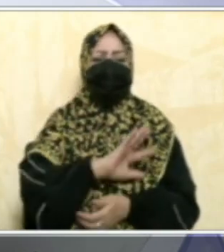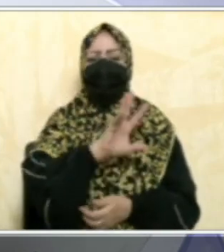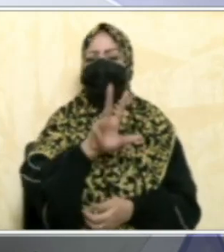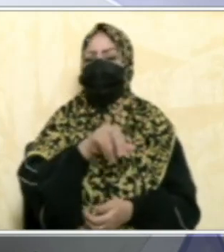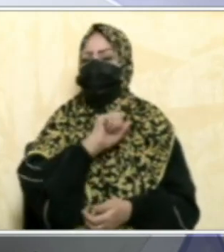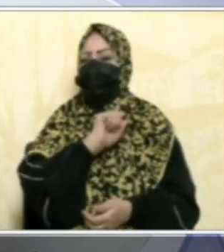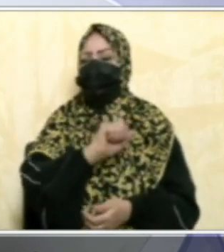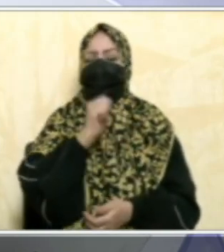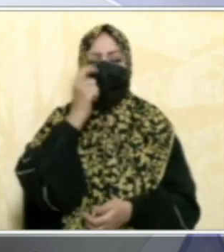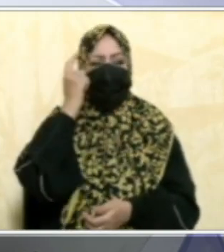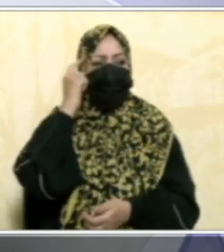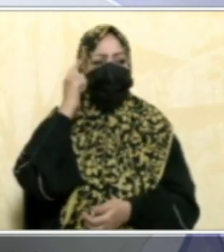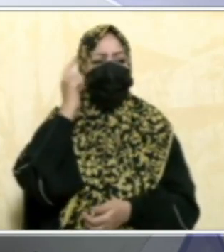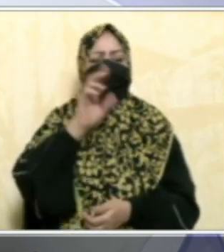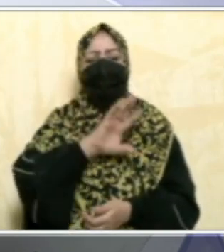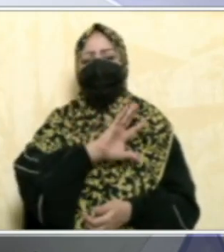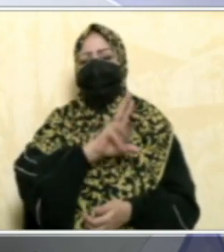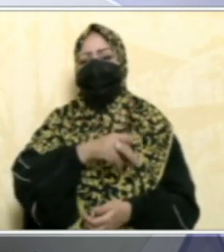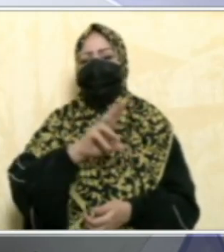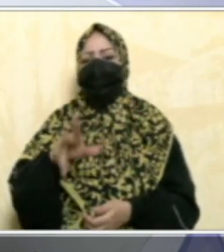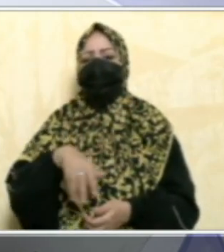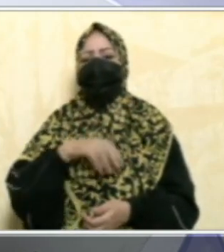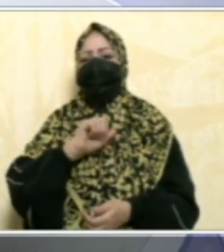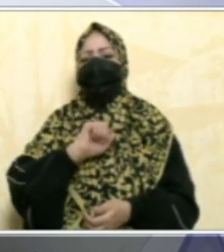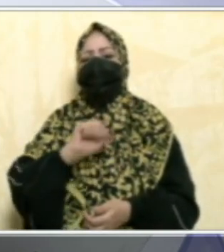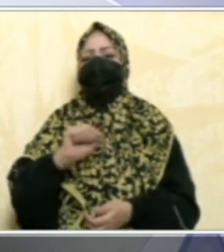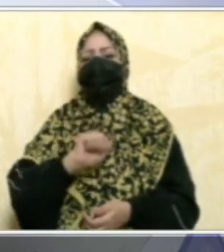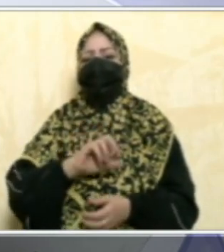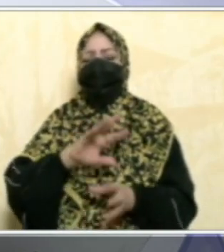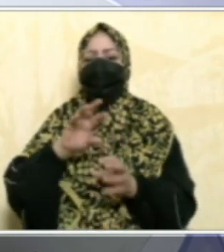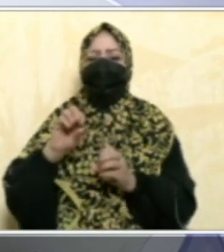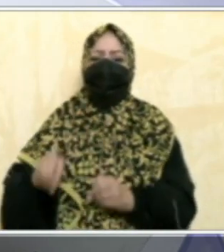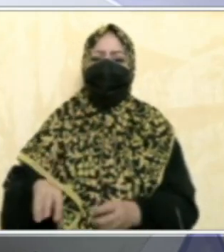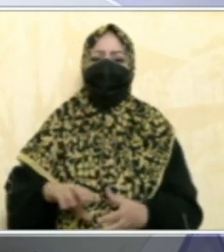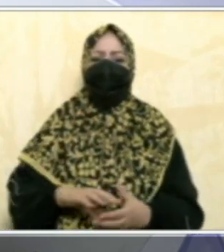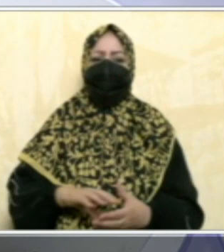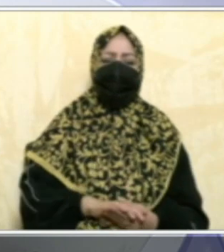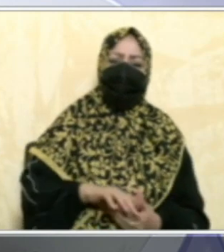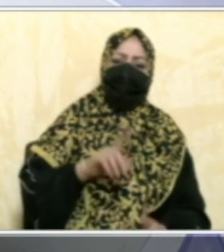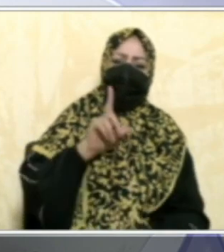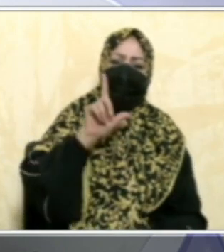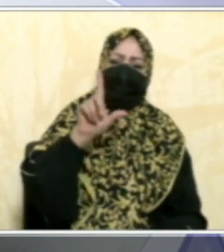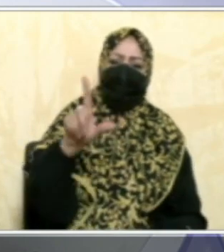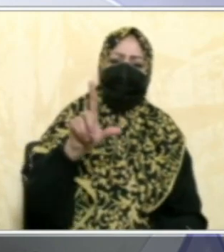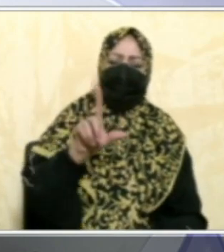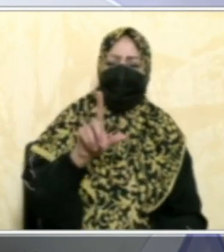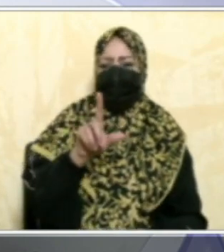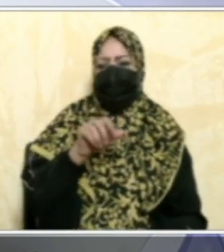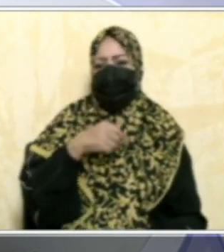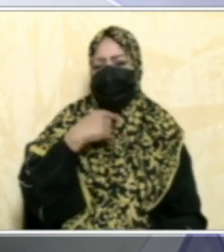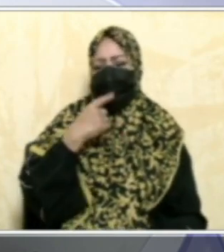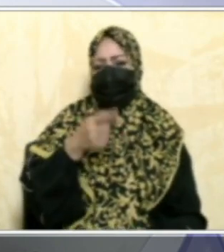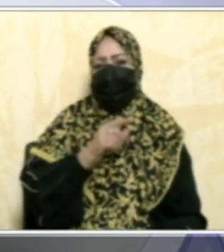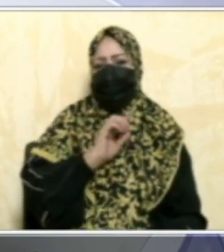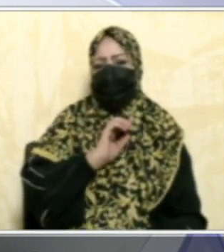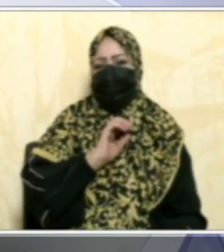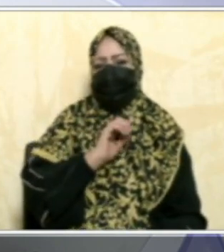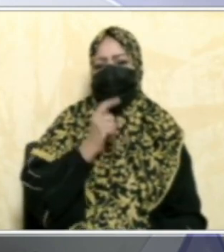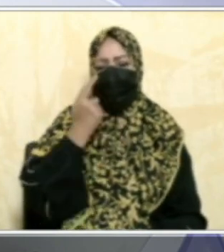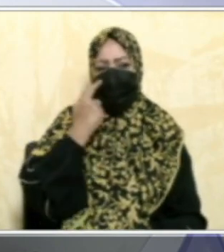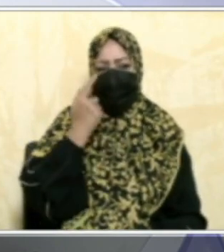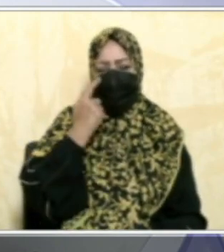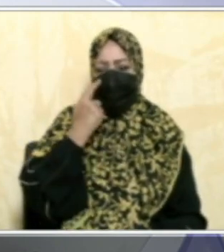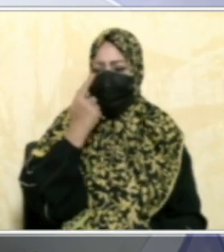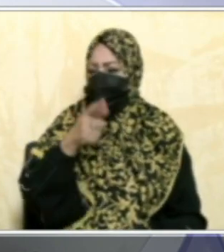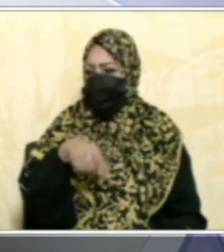هي ليهم، نشوف هل هذا بالفعل قبضوا ثمن البيع فيه، يعني باعوا وشريه بالفعل في المعلوم